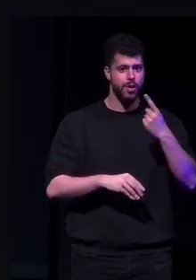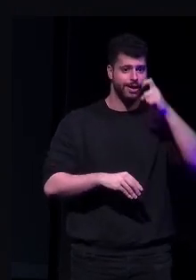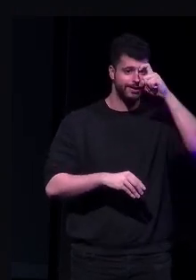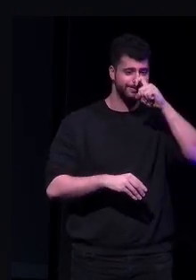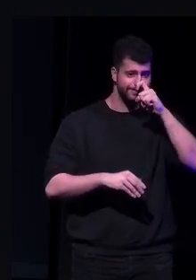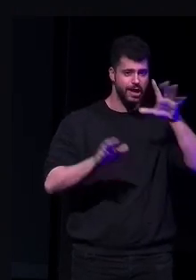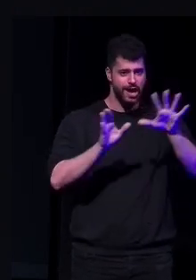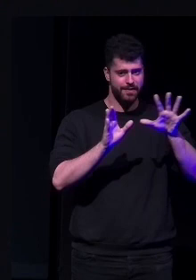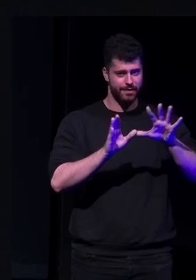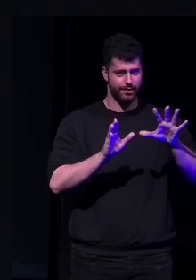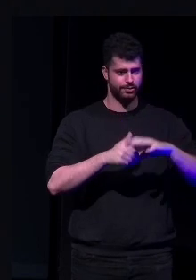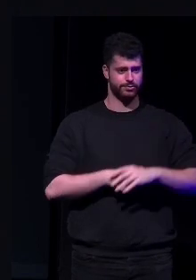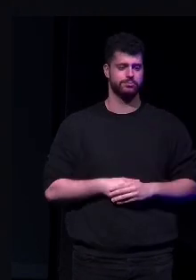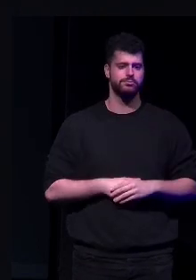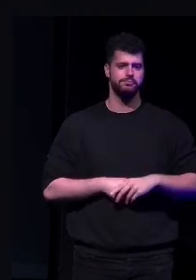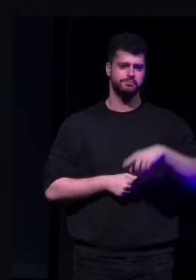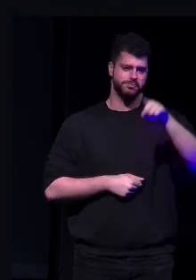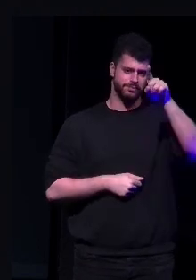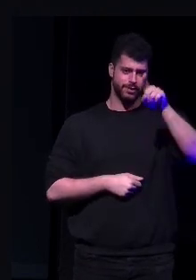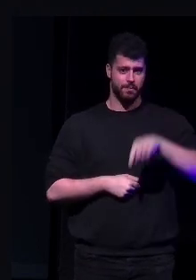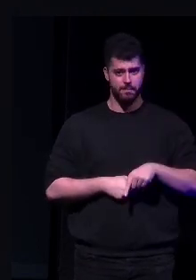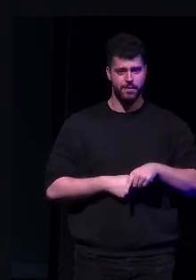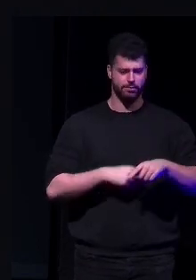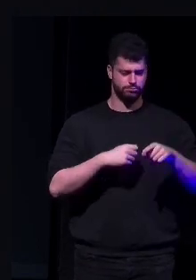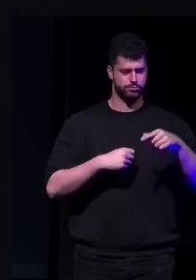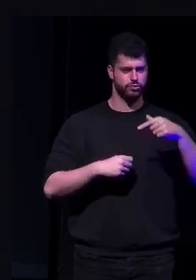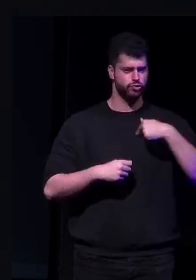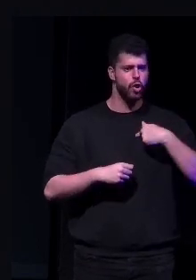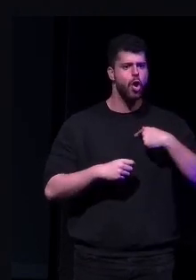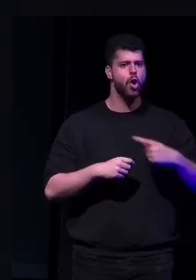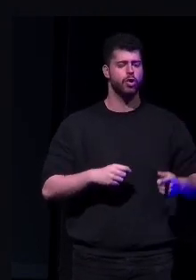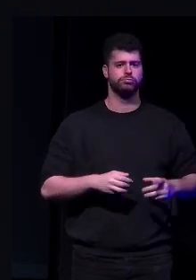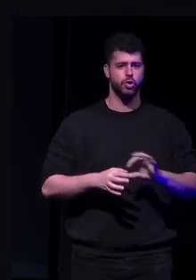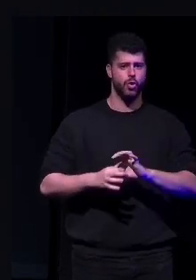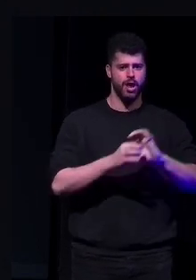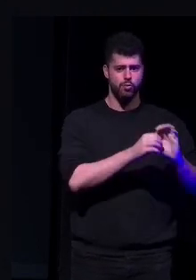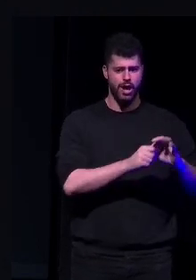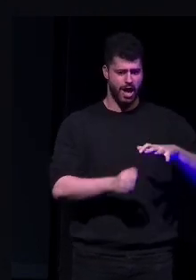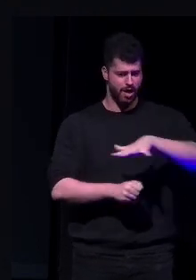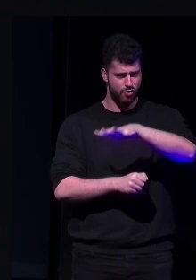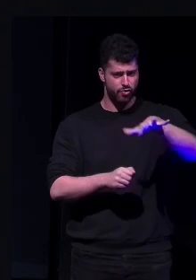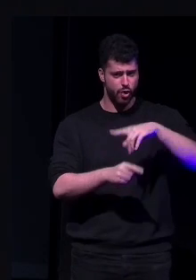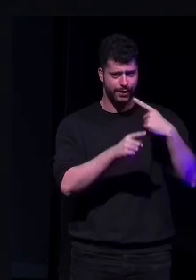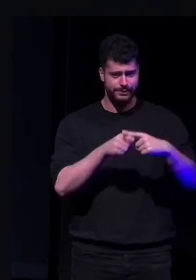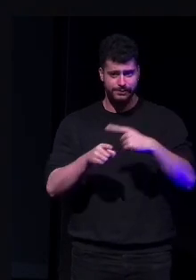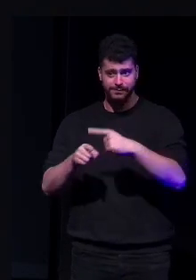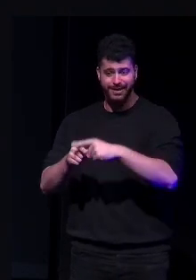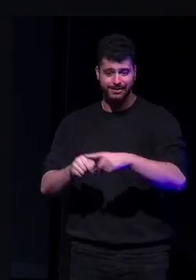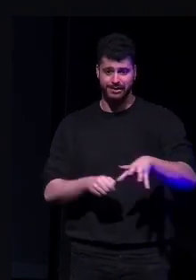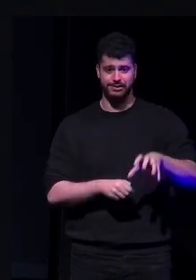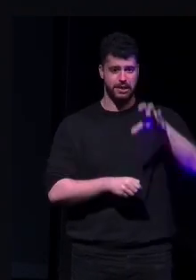Aquesta experiència m'ha enriquit enormement i m'ha permès col·laborar amb altres regions per potenciar el turisme marítim a tot el